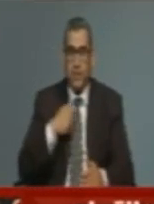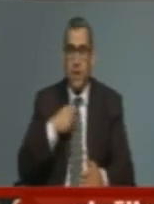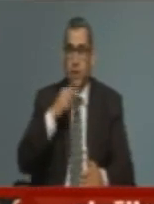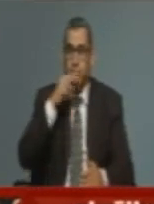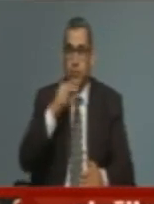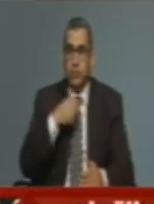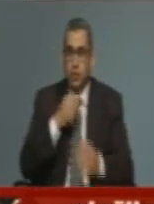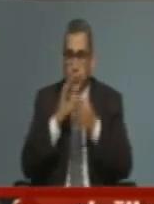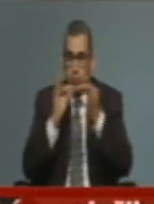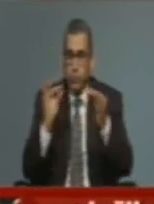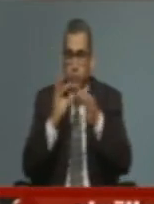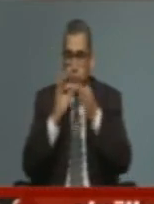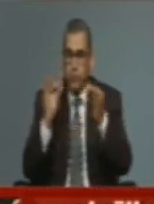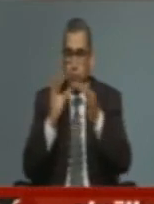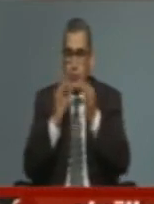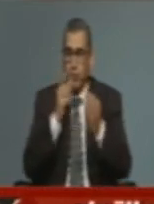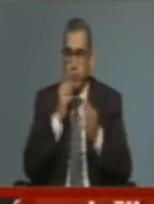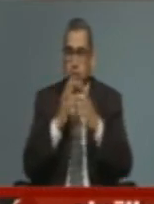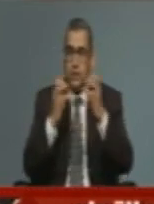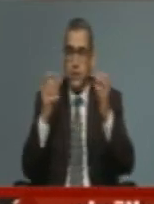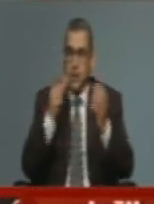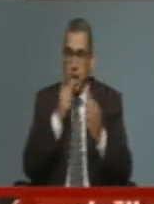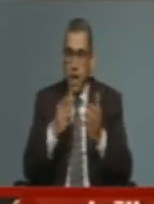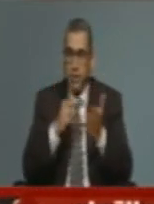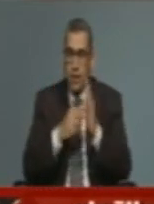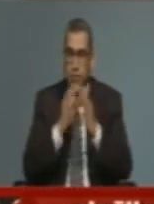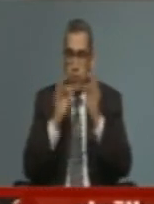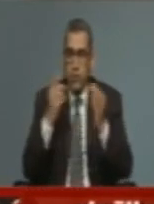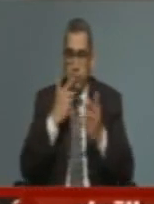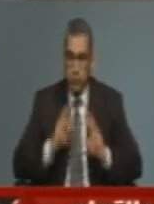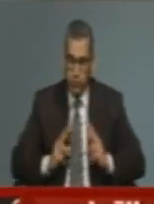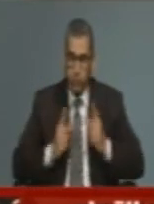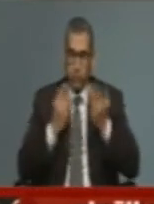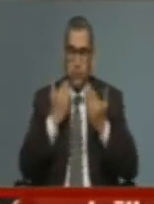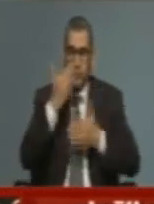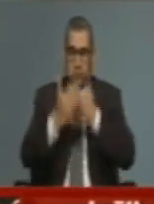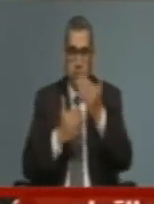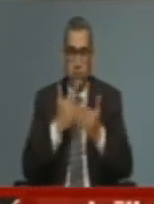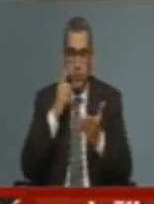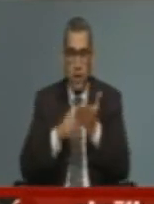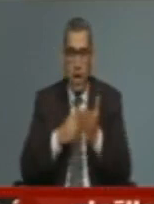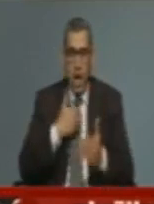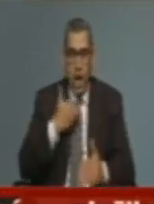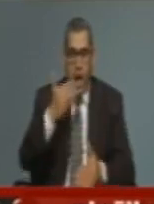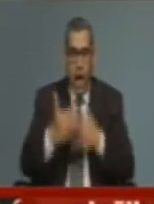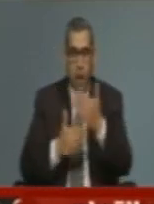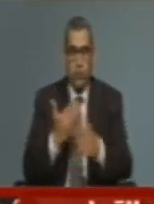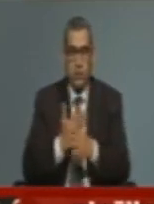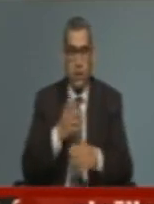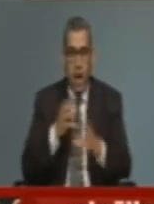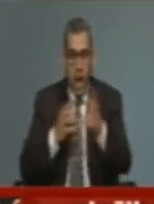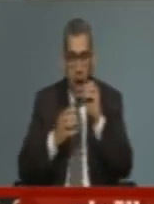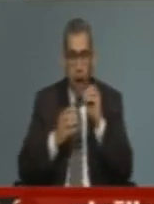وبنحسن من كلامنا وبنحسن من سلوكنا. وبالتالي عشان نعمل ده احنا محتاجين